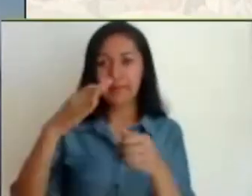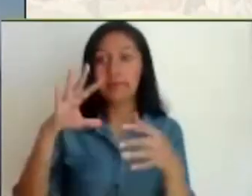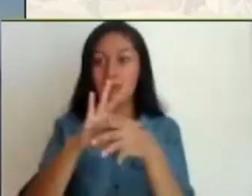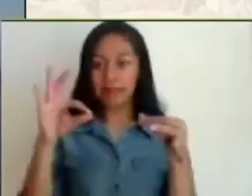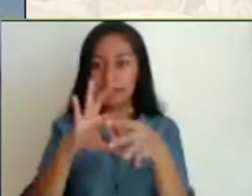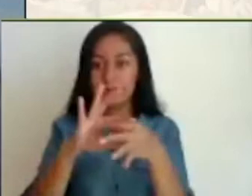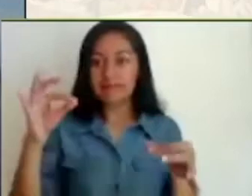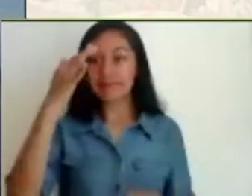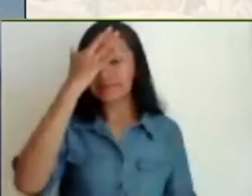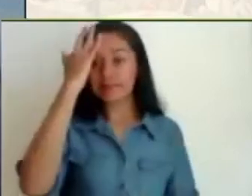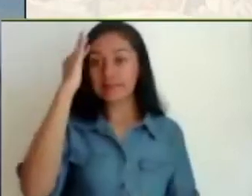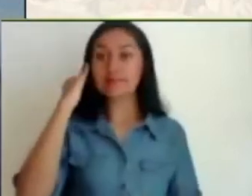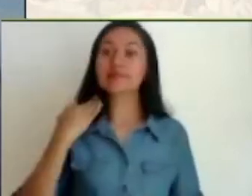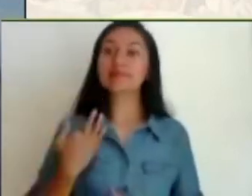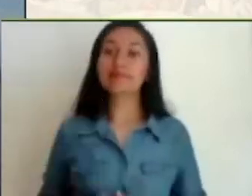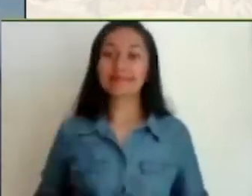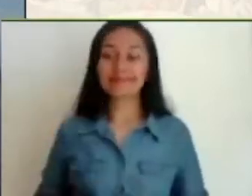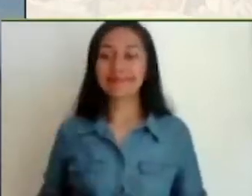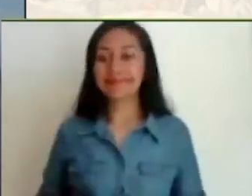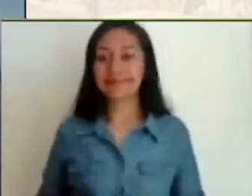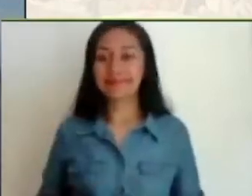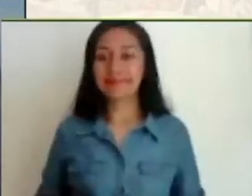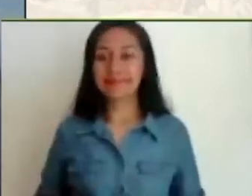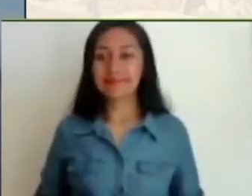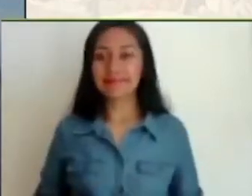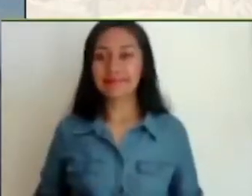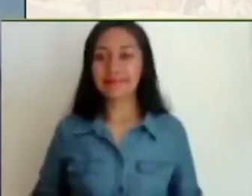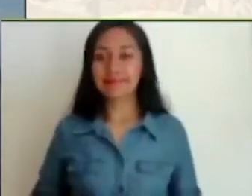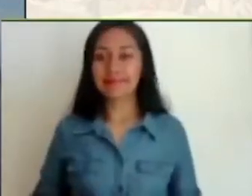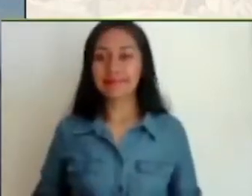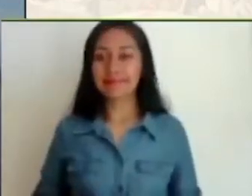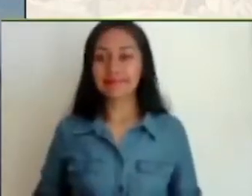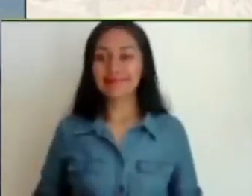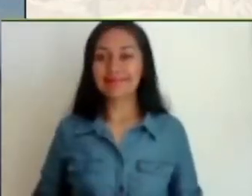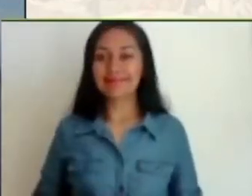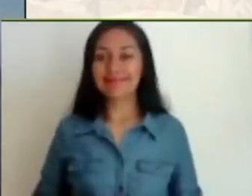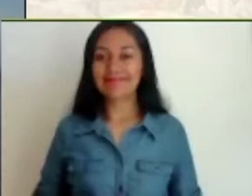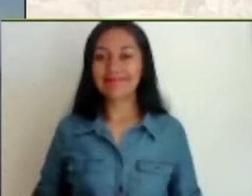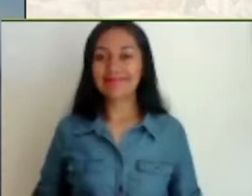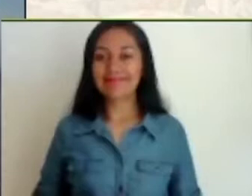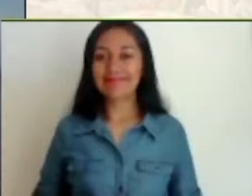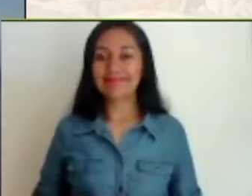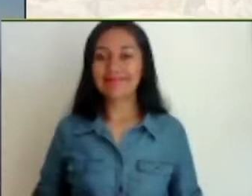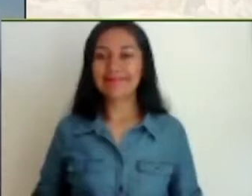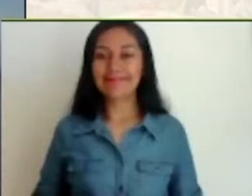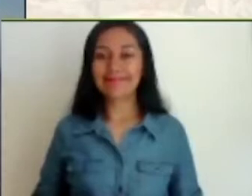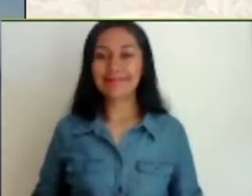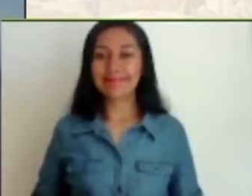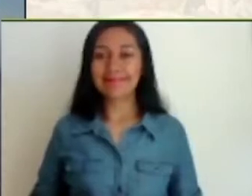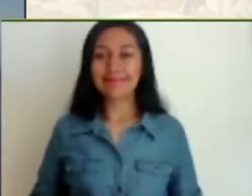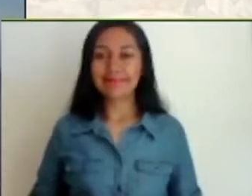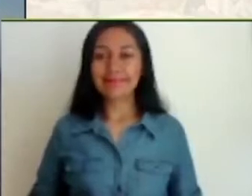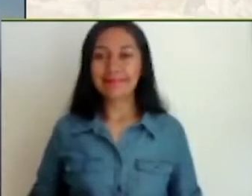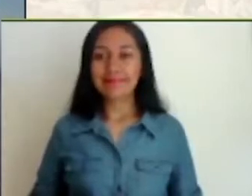miasma contagioso, che corrompeva gli umori e si trasmetteva da una persona all'altra anche aderendo a stoffe e ad altri